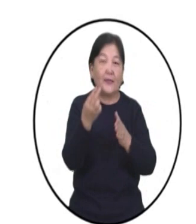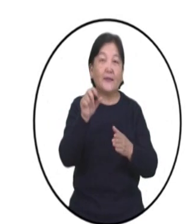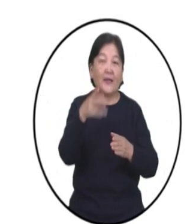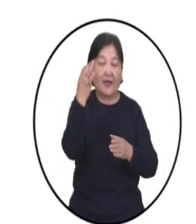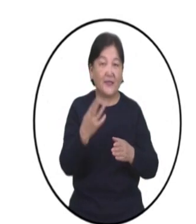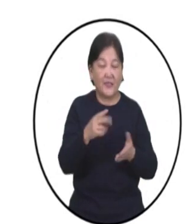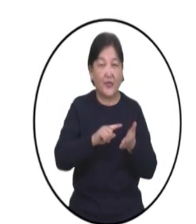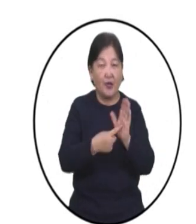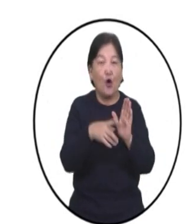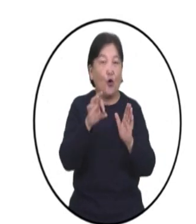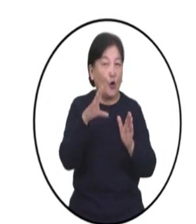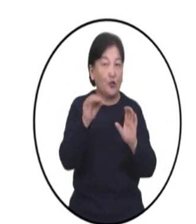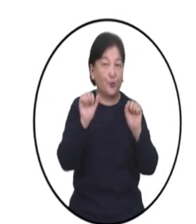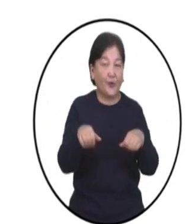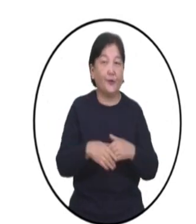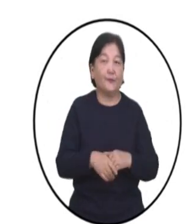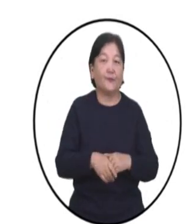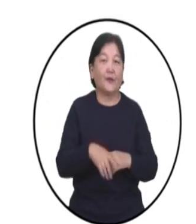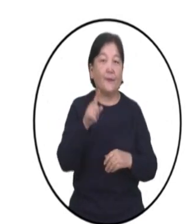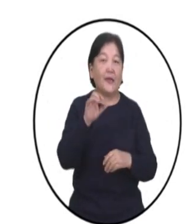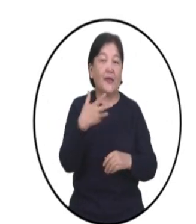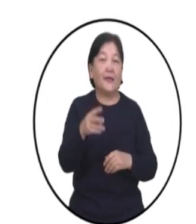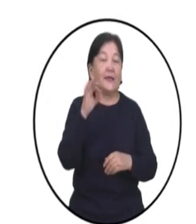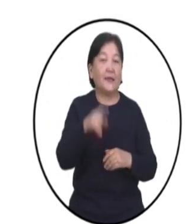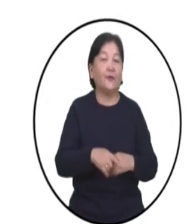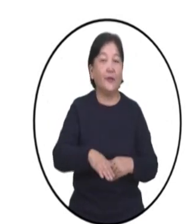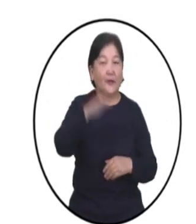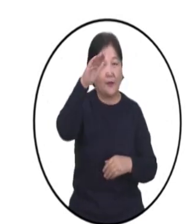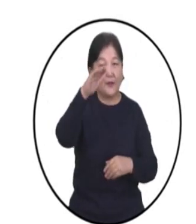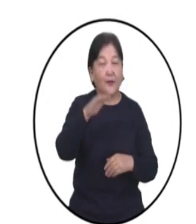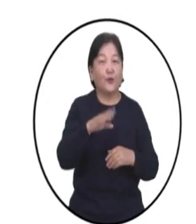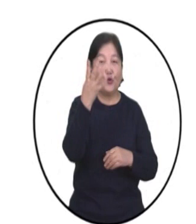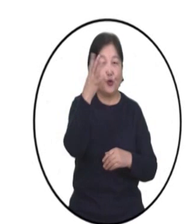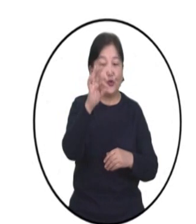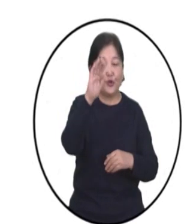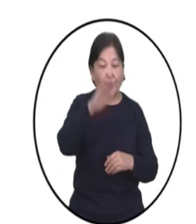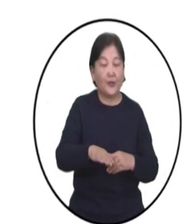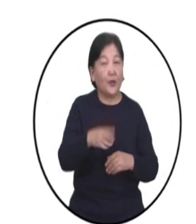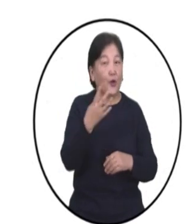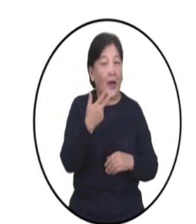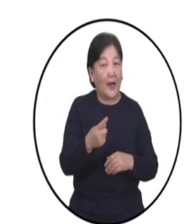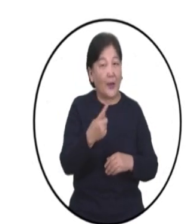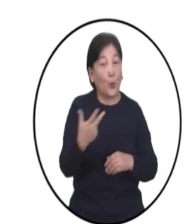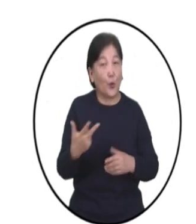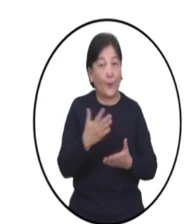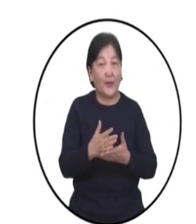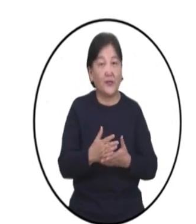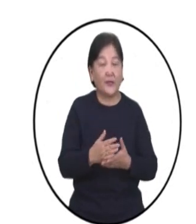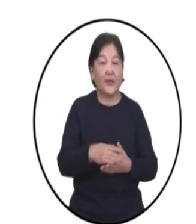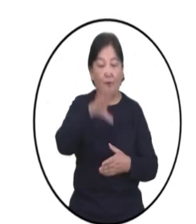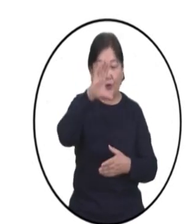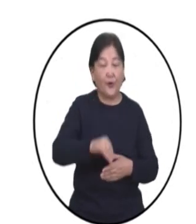Нийт өгөгдлийн далаац гэдэг бол хамгийн их утга нь 40 байна, хамгийн бага нь 13 байна. Тэгвэл энэ хоёрын ялгар буюу 27 гэдэг